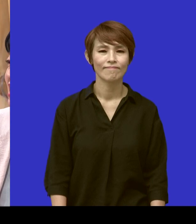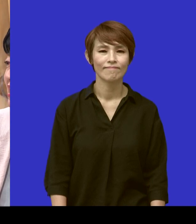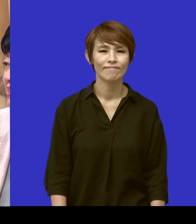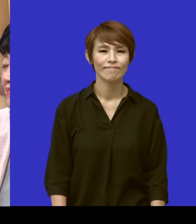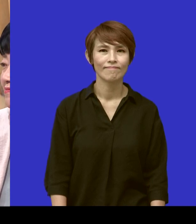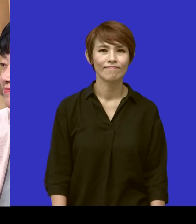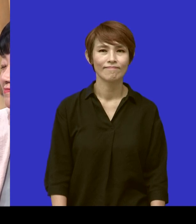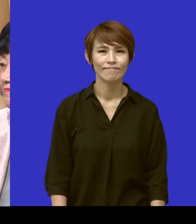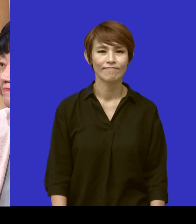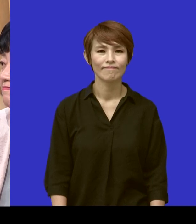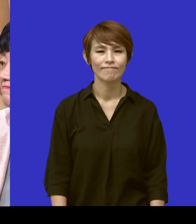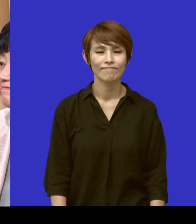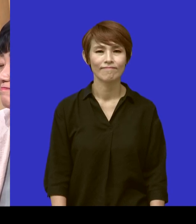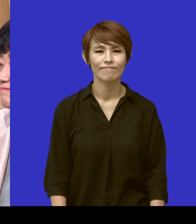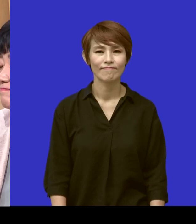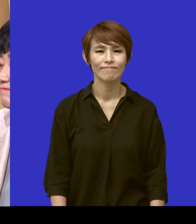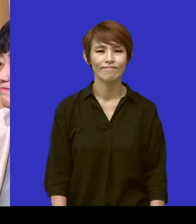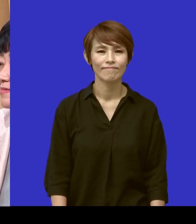뜻이니라.